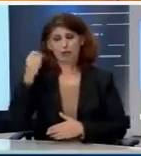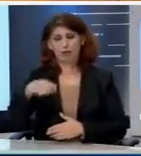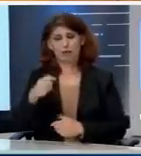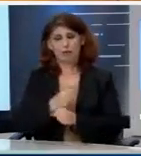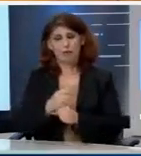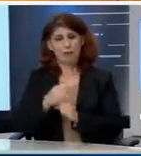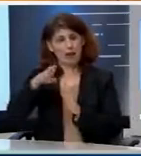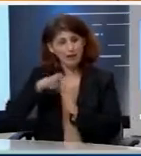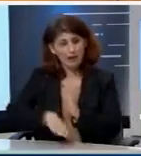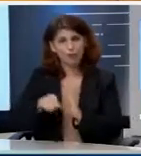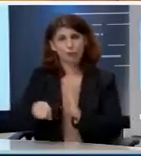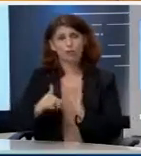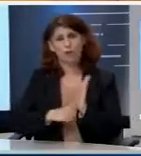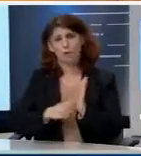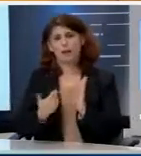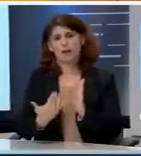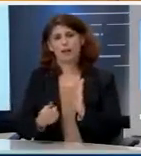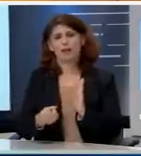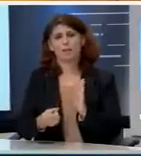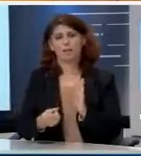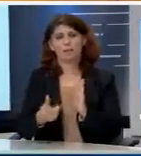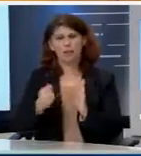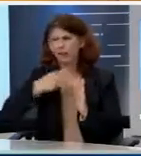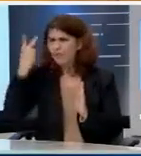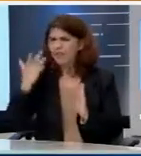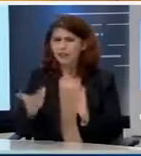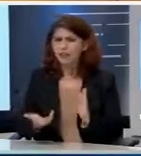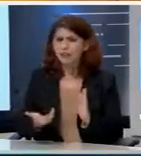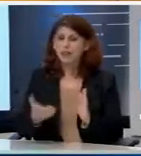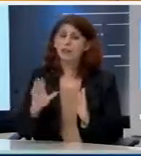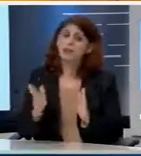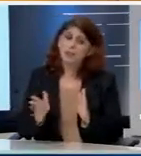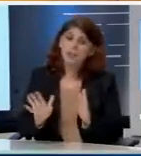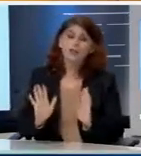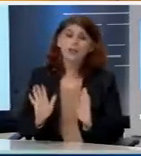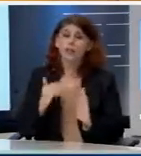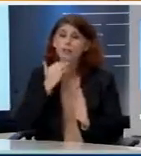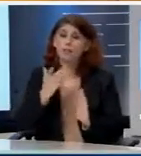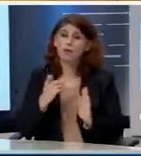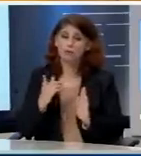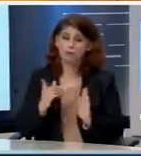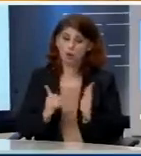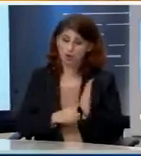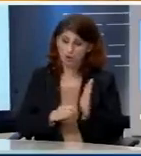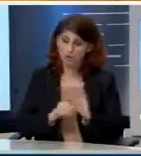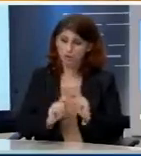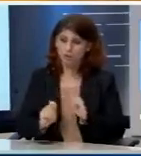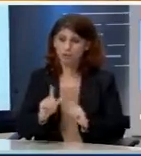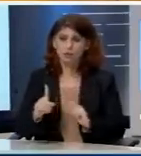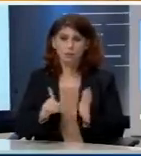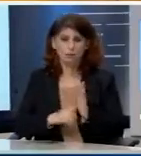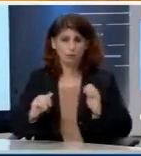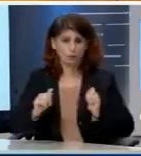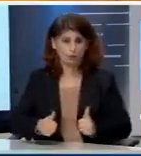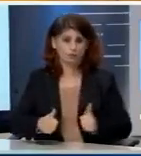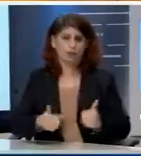φάρμακα κάτω από εκεί που έπρεπε να είναι. Γιατί αυθαίρετα? Γιατί δεν μπορούσα να νομοθετήσω, μιας και η νομοθετική